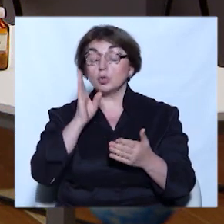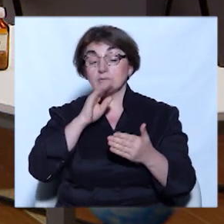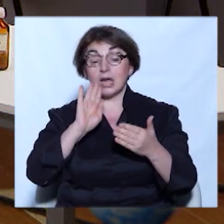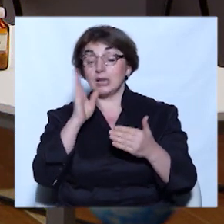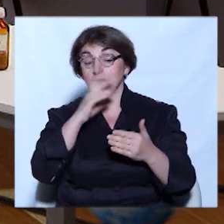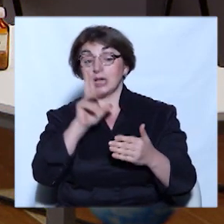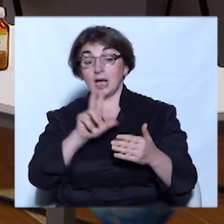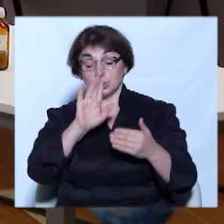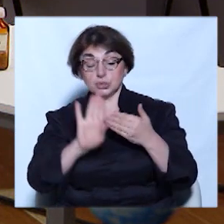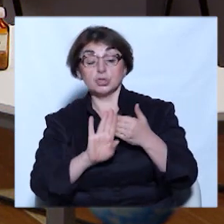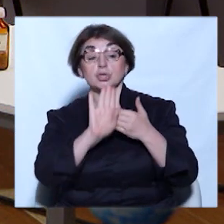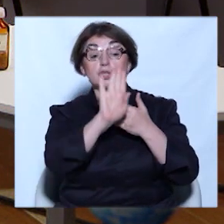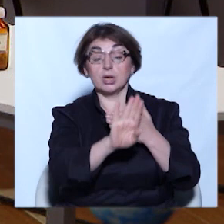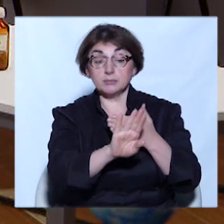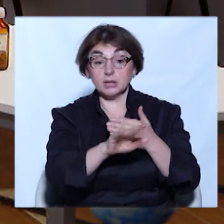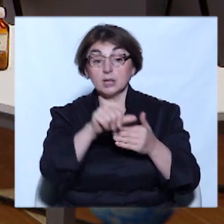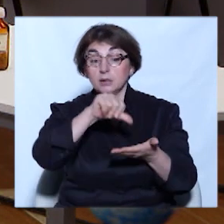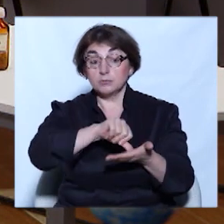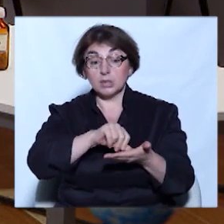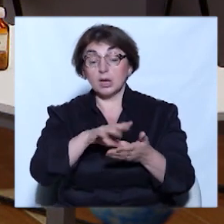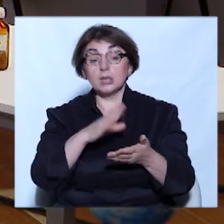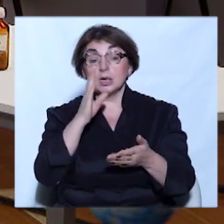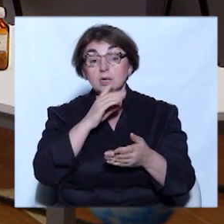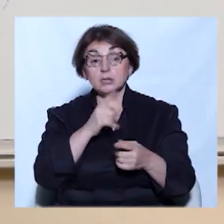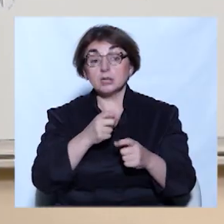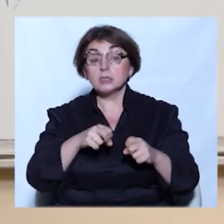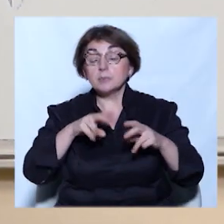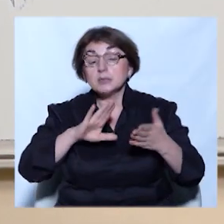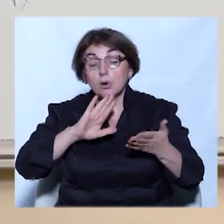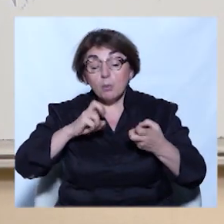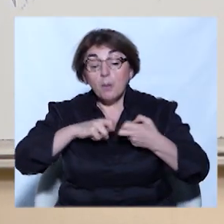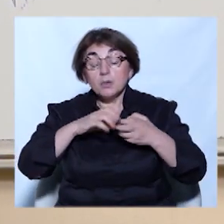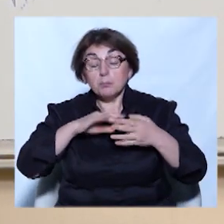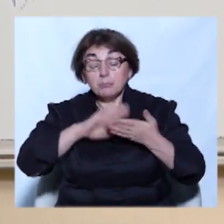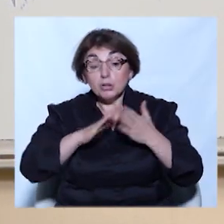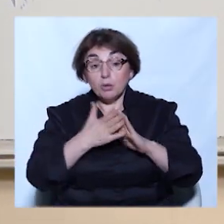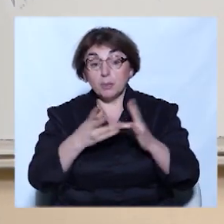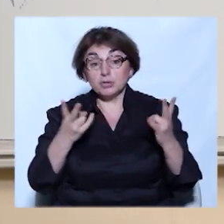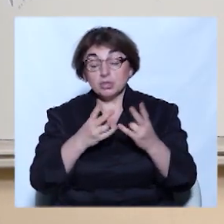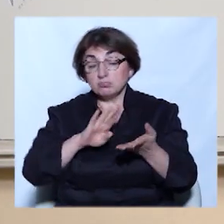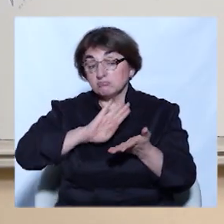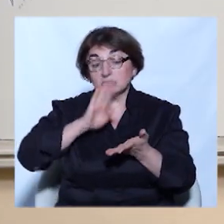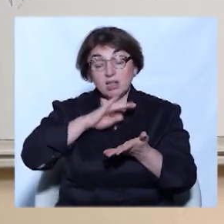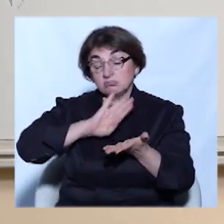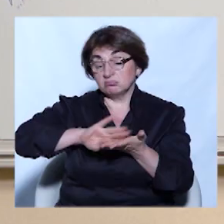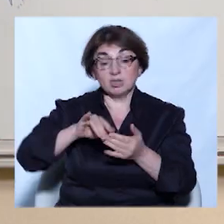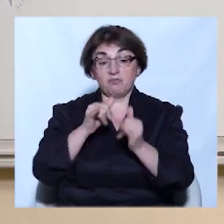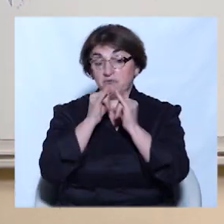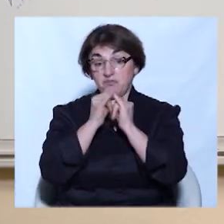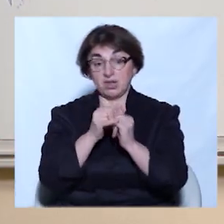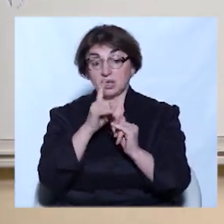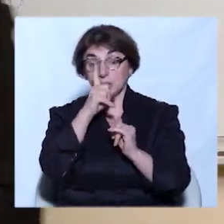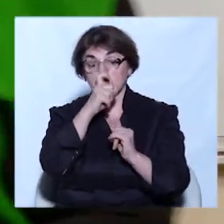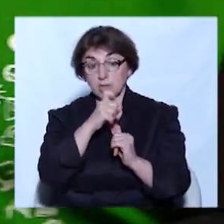შემდგომ მოთავსებული მეტალები განსაკუთრებული პირობების გარდა ვერანაირად ვერ აძევებენ წყალბადს მჟავებიდან.